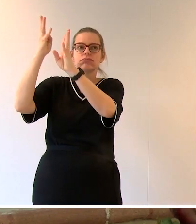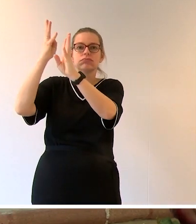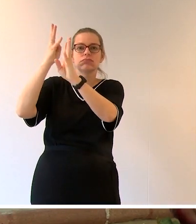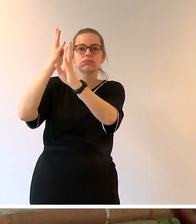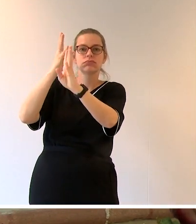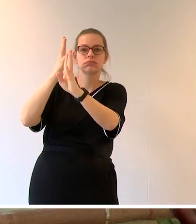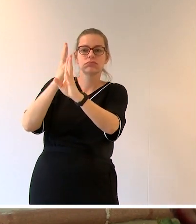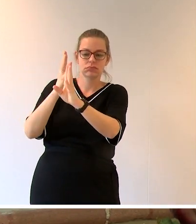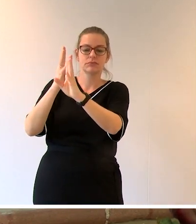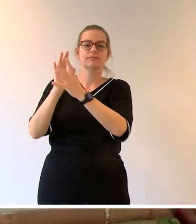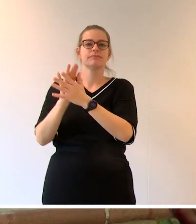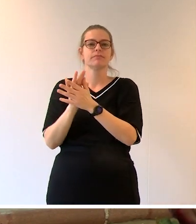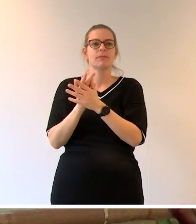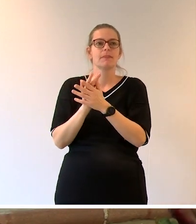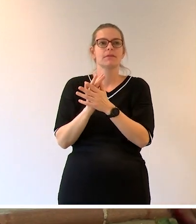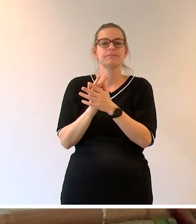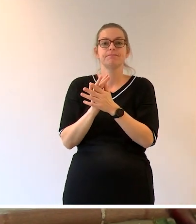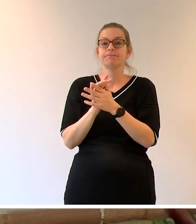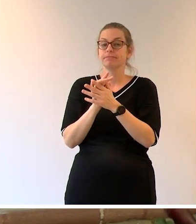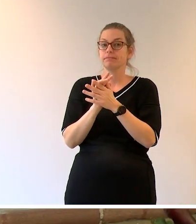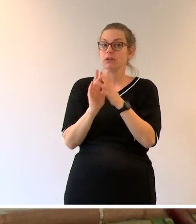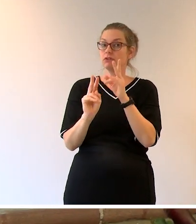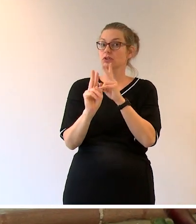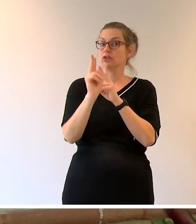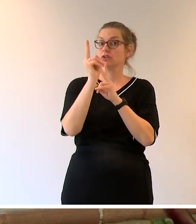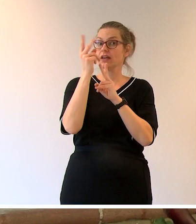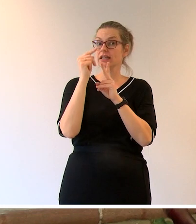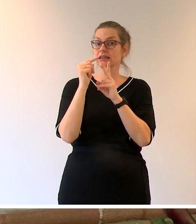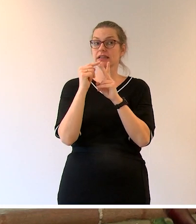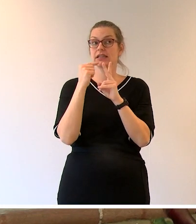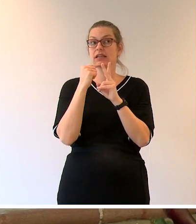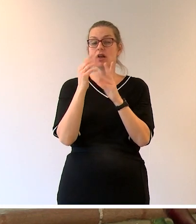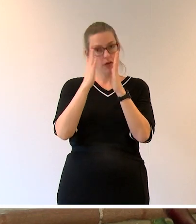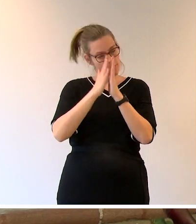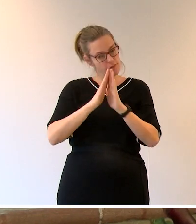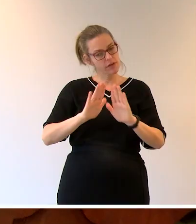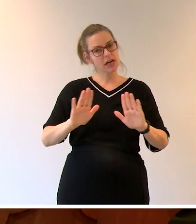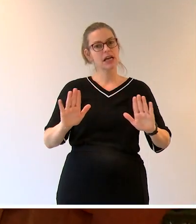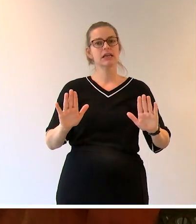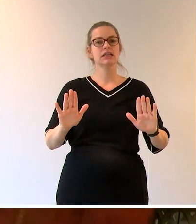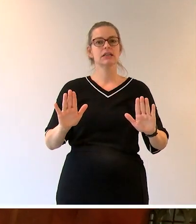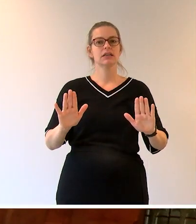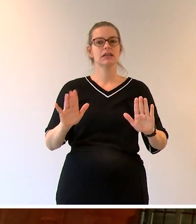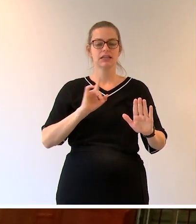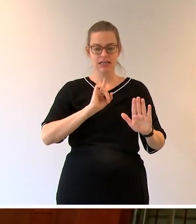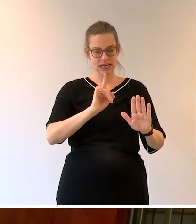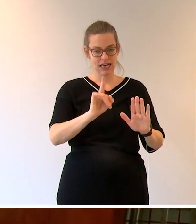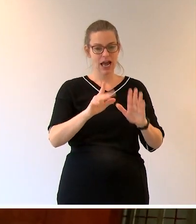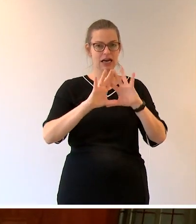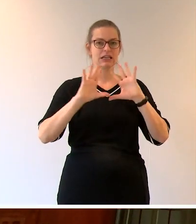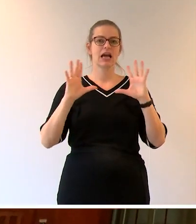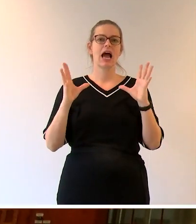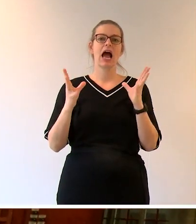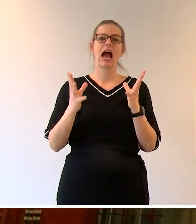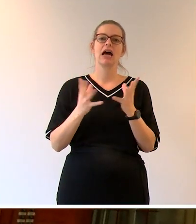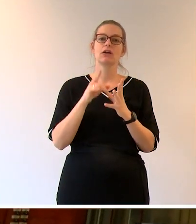op de aarde. Want ze hebben een tweede leus. Vrede naar de aarde.